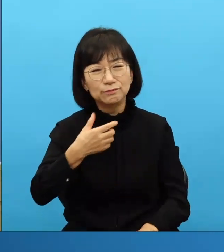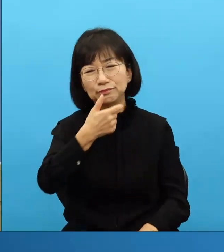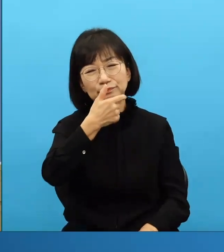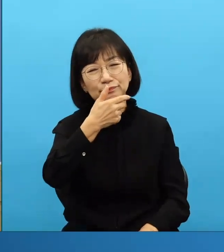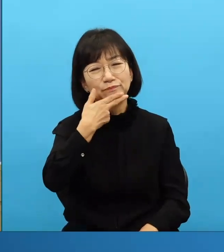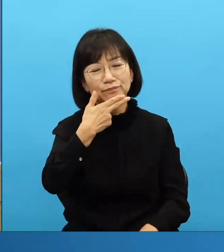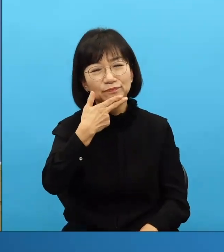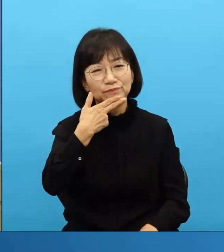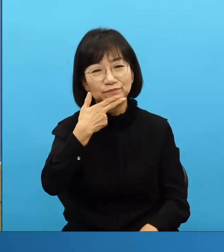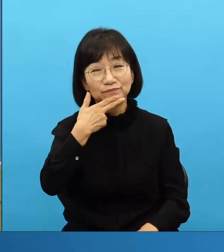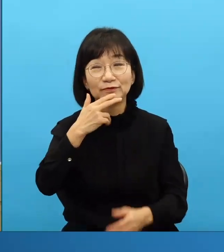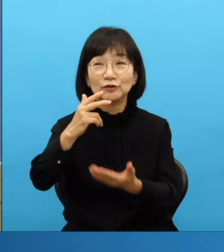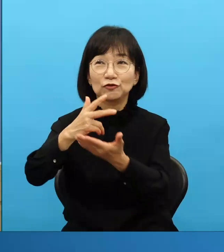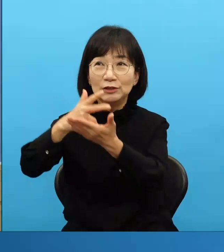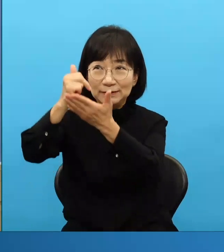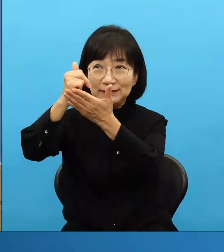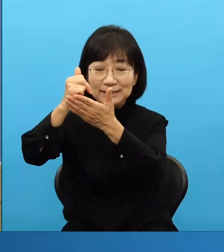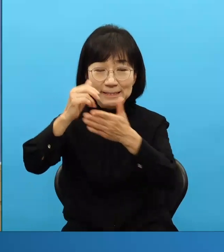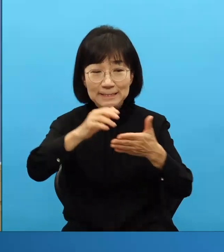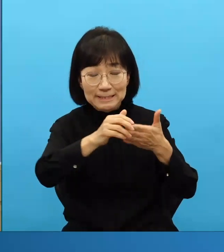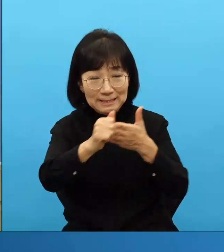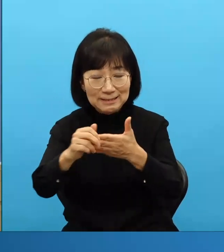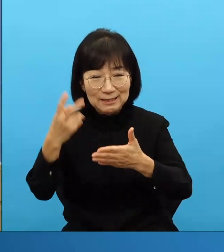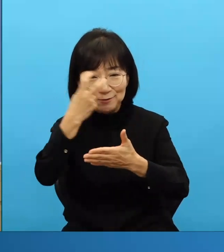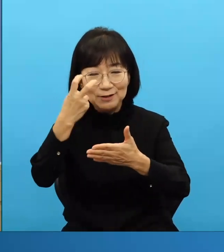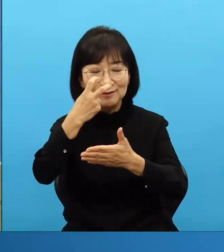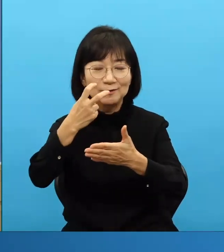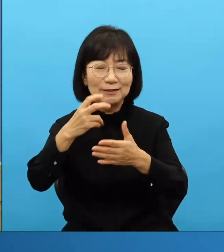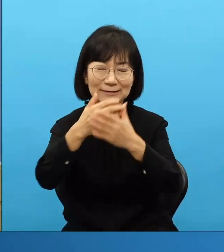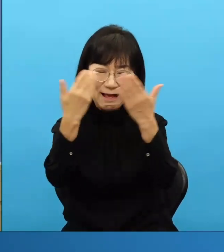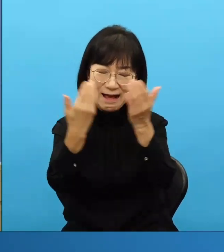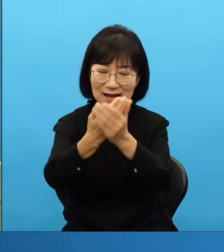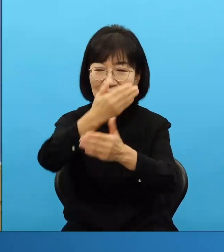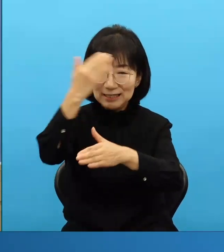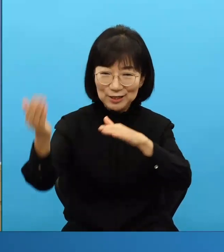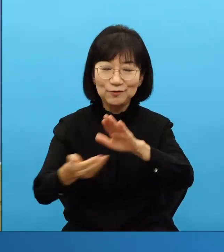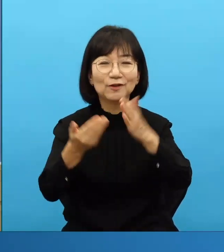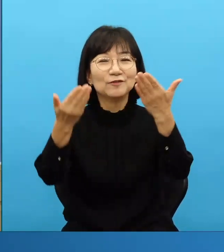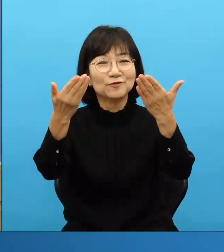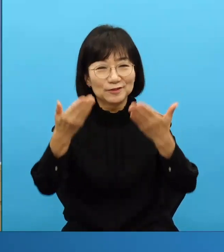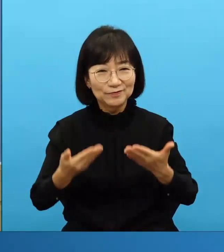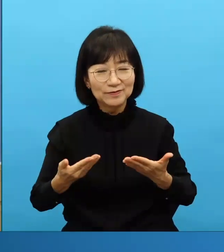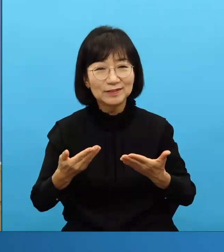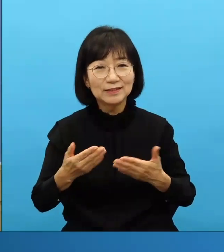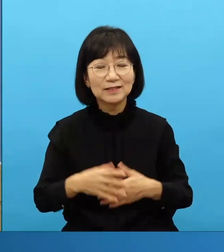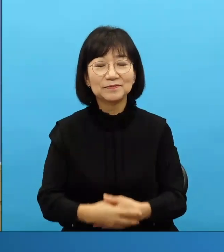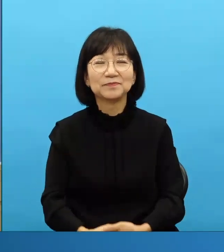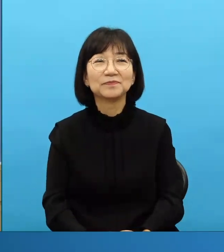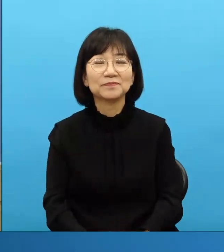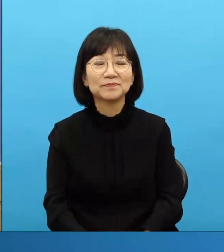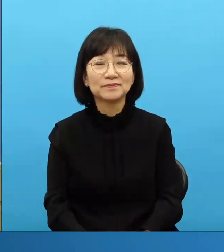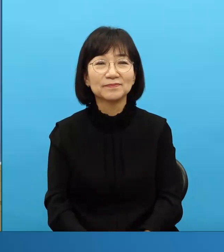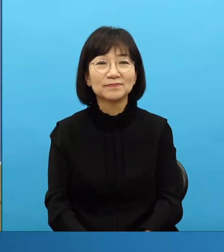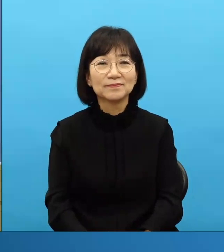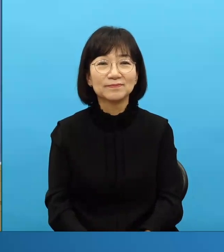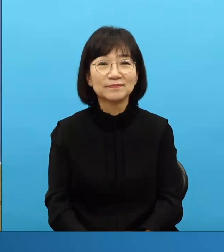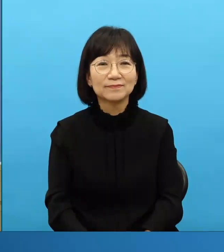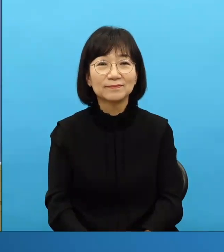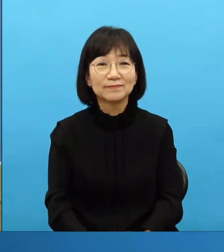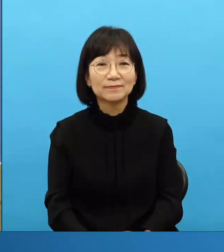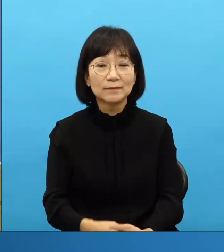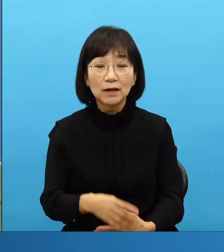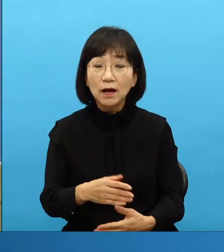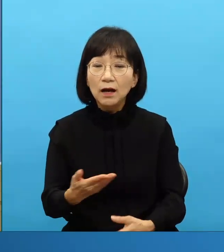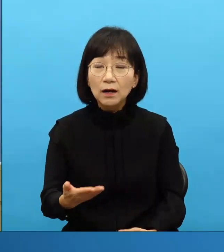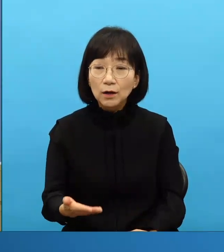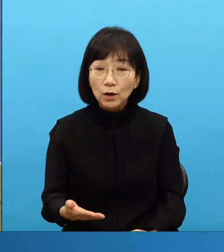이루시는 거예요. This is something that God 자, himself will do. 그렇다면 오늘 저와 여러분이 적용해야 될 것이 뭔가? If that's so, what is it that we must apply 우리는 이 today? 약속의